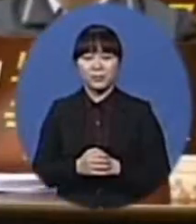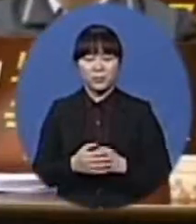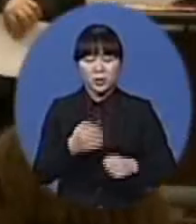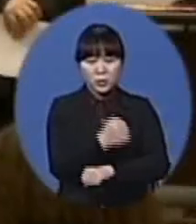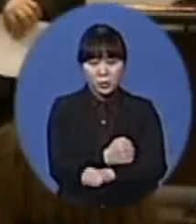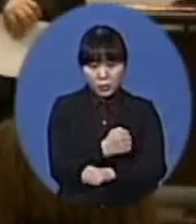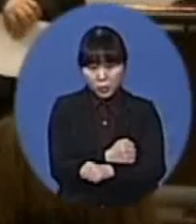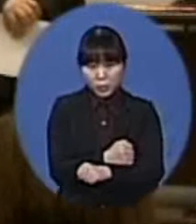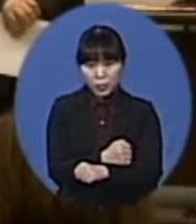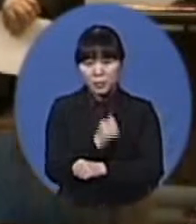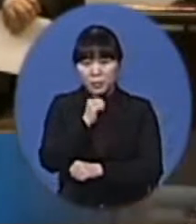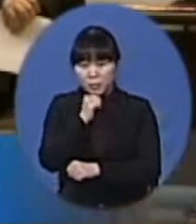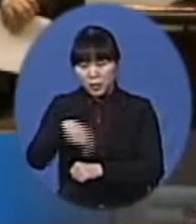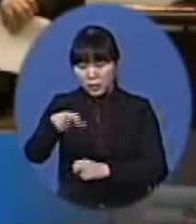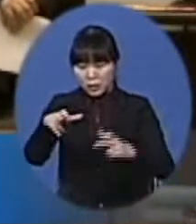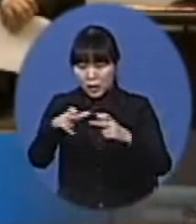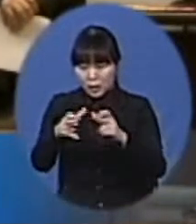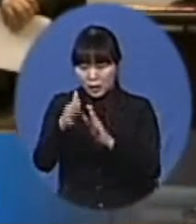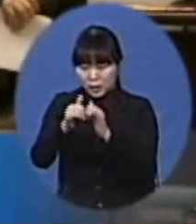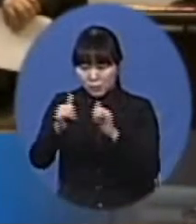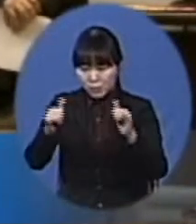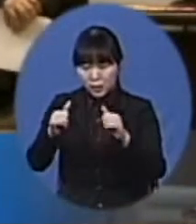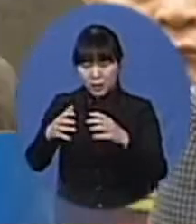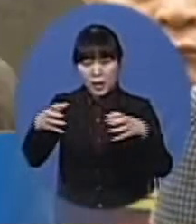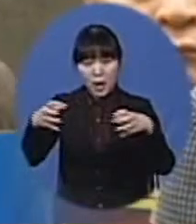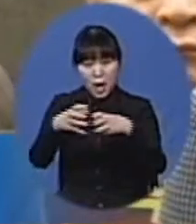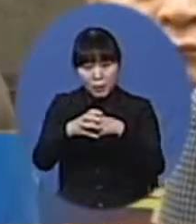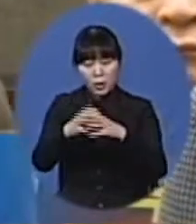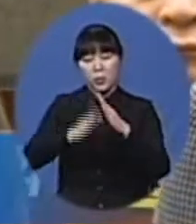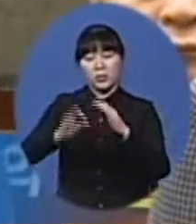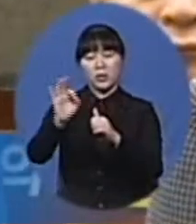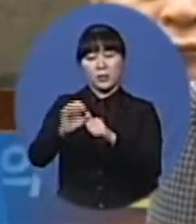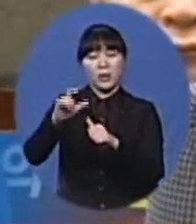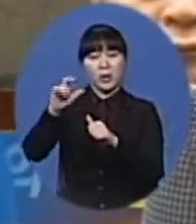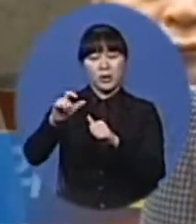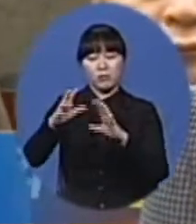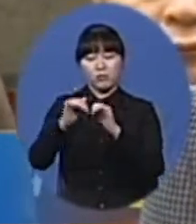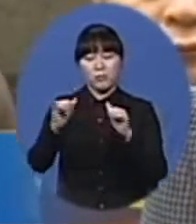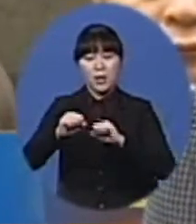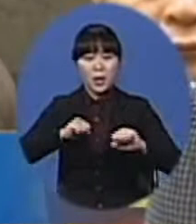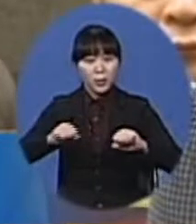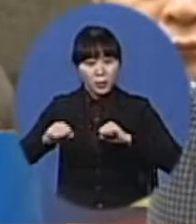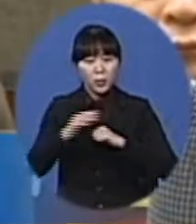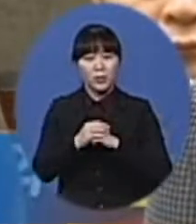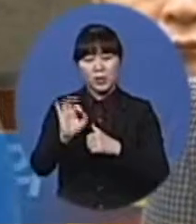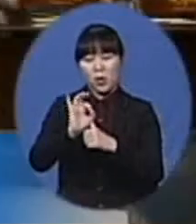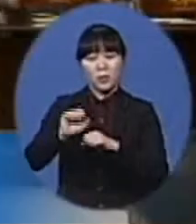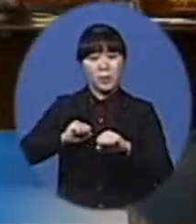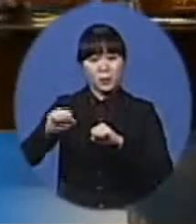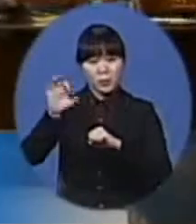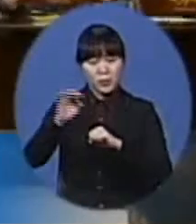노동, 빈민, 장애인 등 300여 개의 시민사회 단체들이 모인 공적연금 강화 국민행동, 이른바